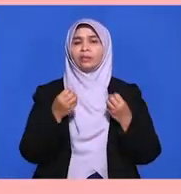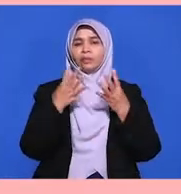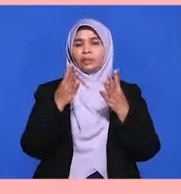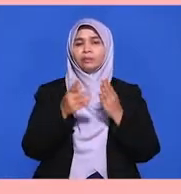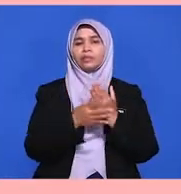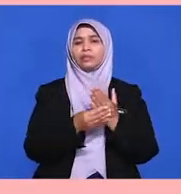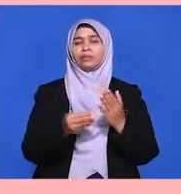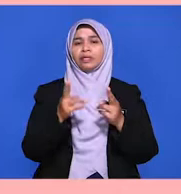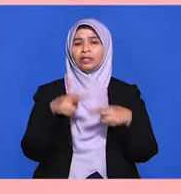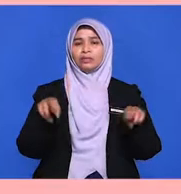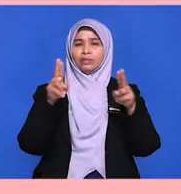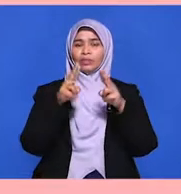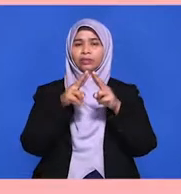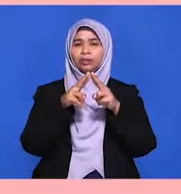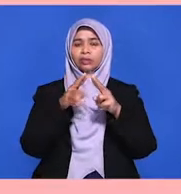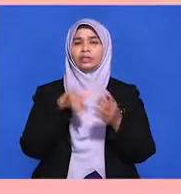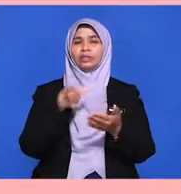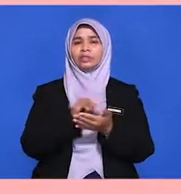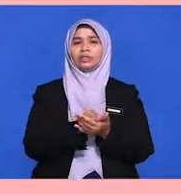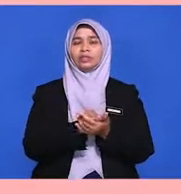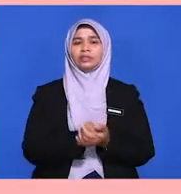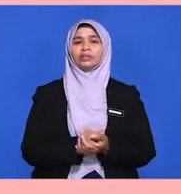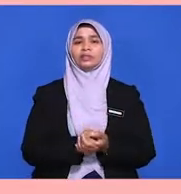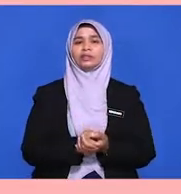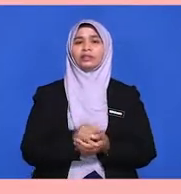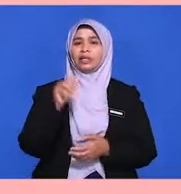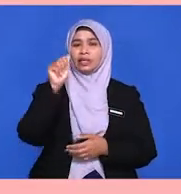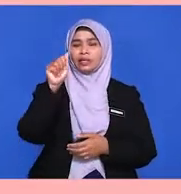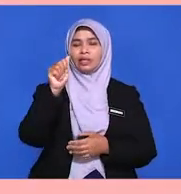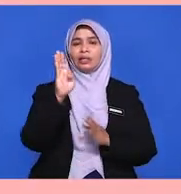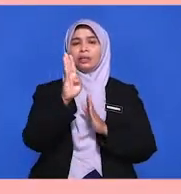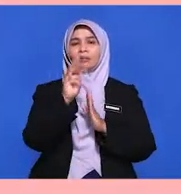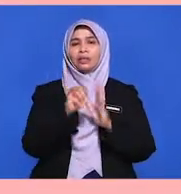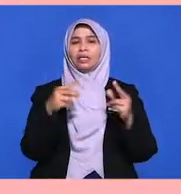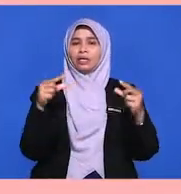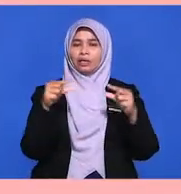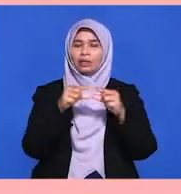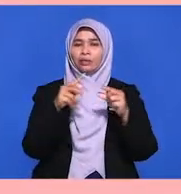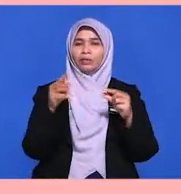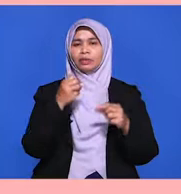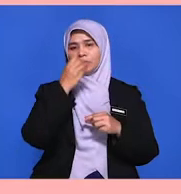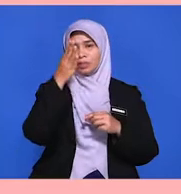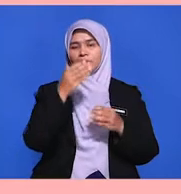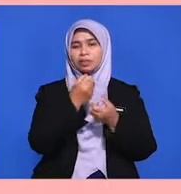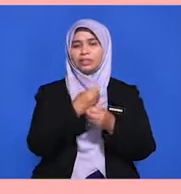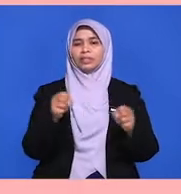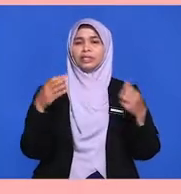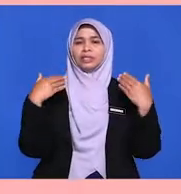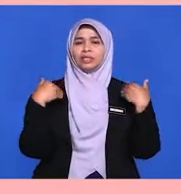kemahiran utama iaitu A. Menggabungkan maklumat sedia ada,